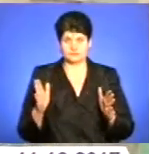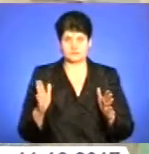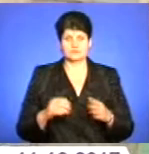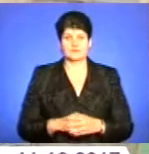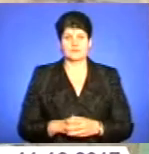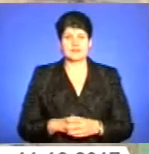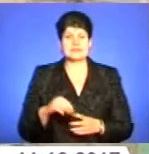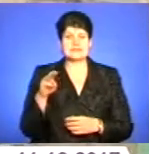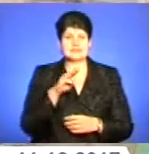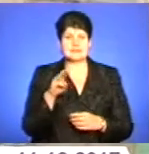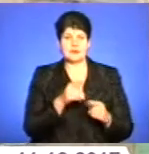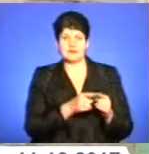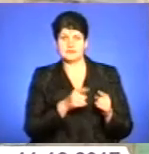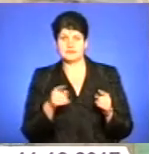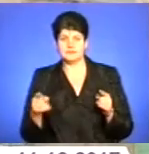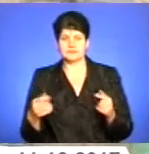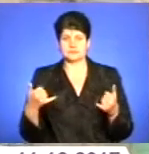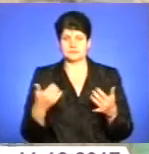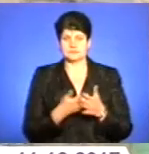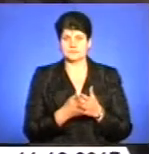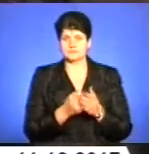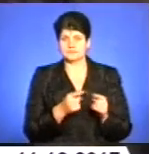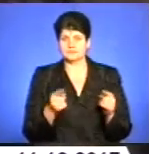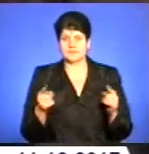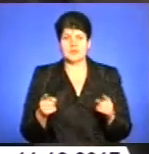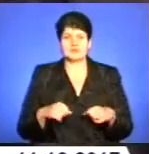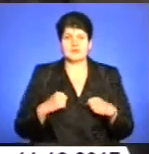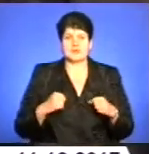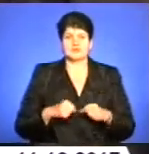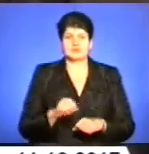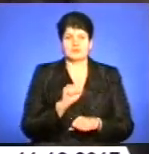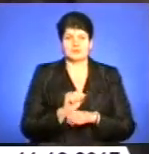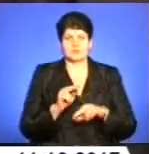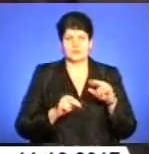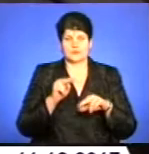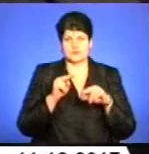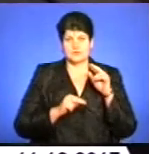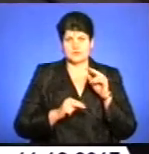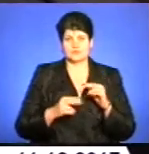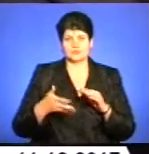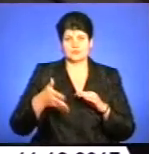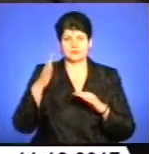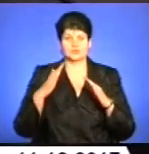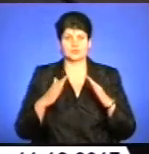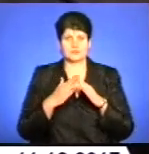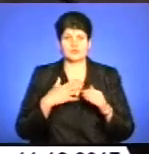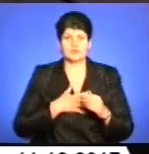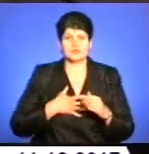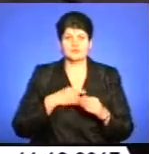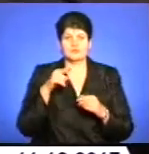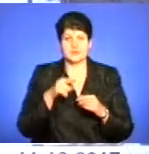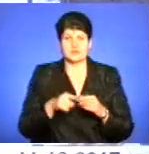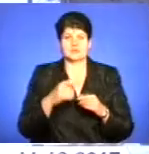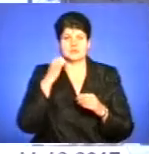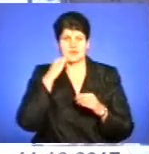З травня тернополяни намагаються зупинити будівництво багатоповерхівки на території Палацу культури. Вони хвилюються, що у їхніх хрущовках